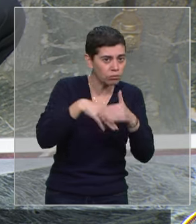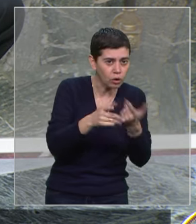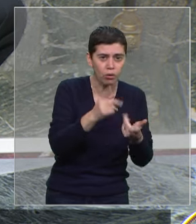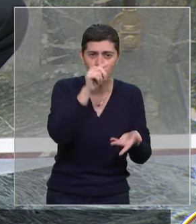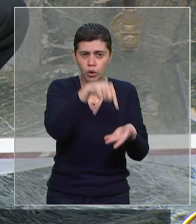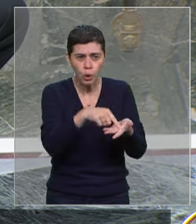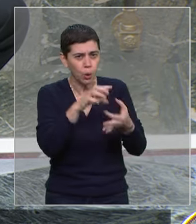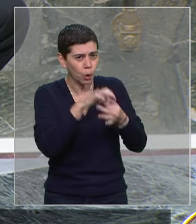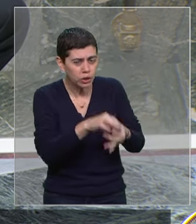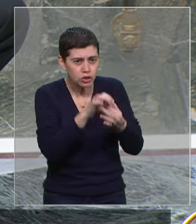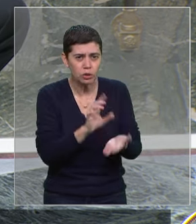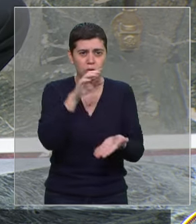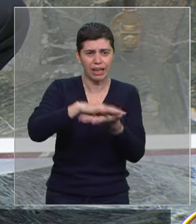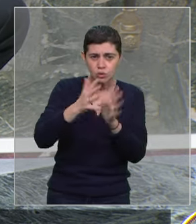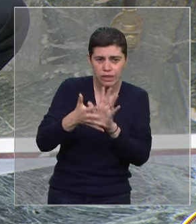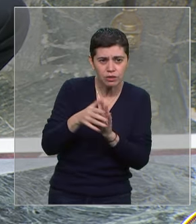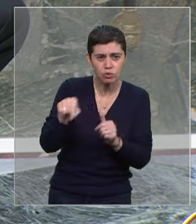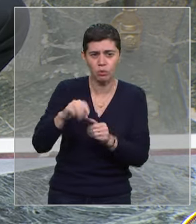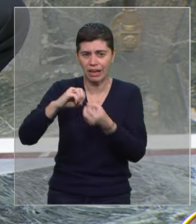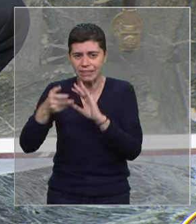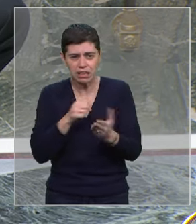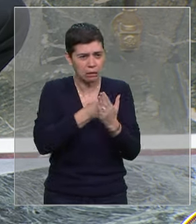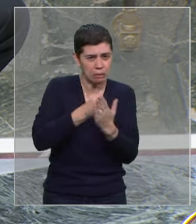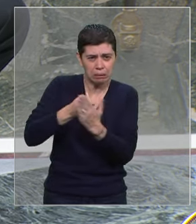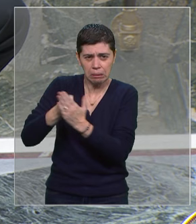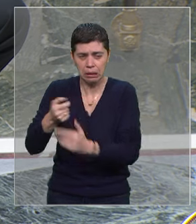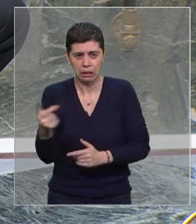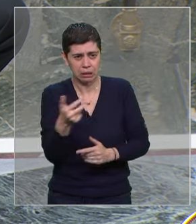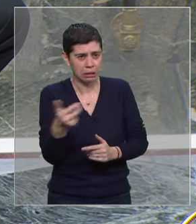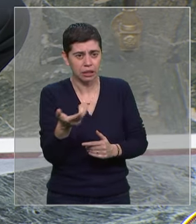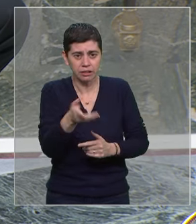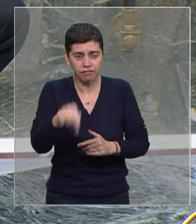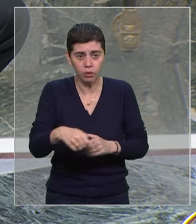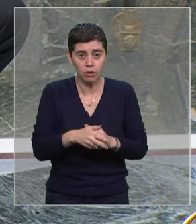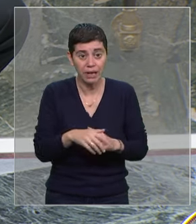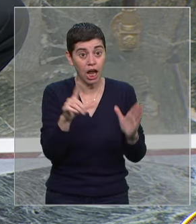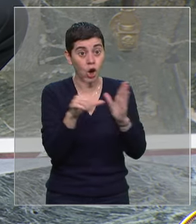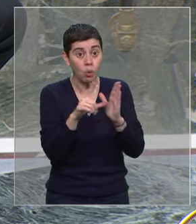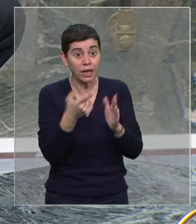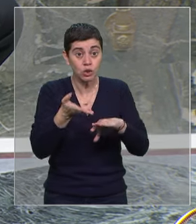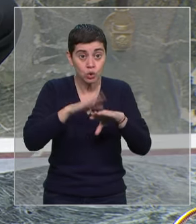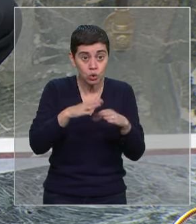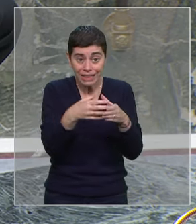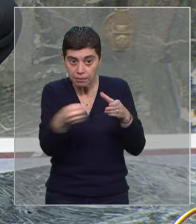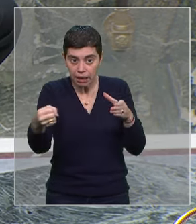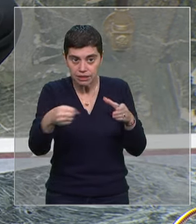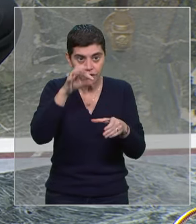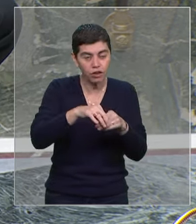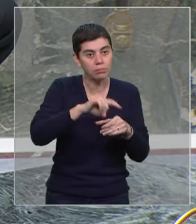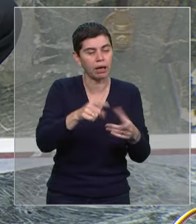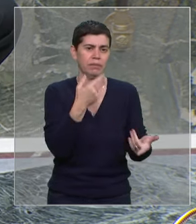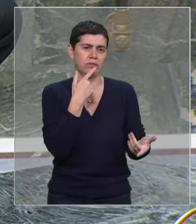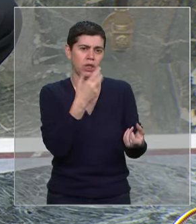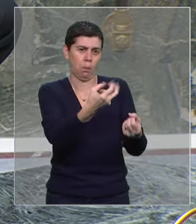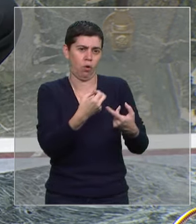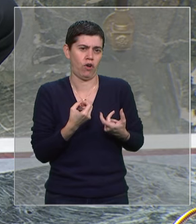haine dans les associations. Et je m'excuse, mais là, quand je vois que des gens nous combattent sur ce point et ne votent pas la loi séparatisme, je me dis qu'en effet, des gens cherchent